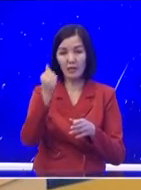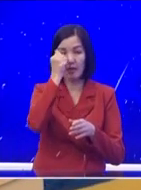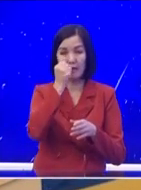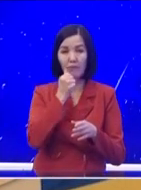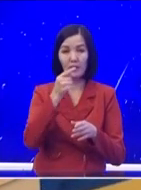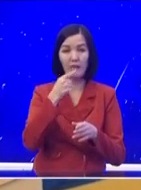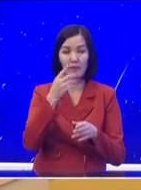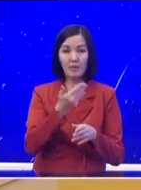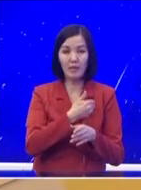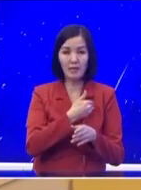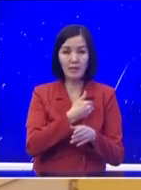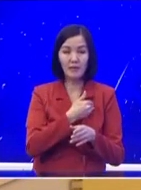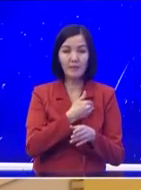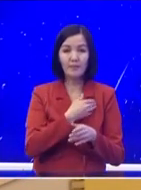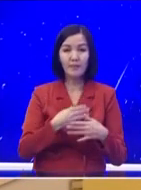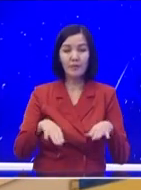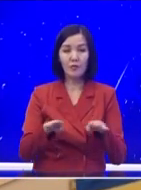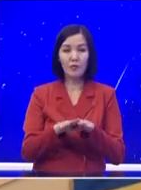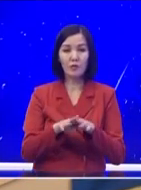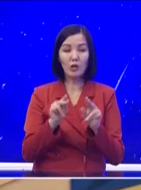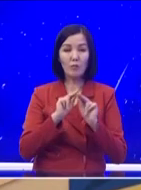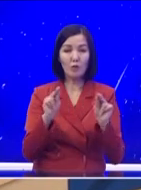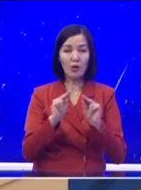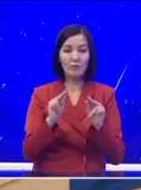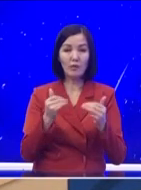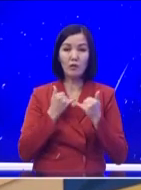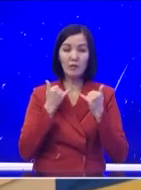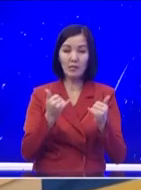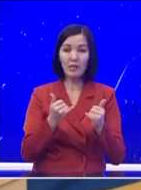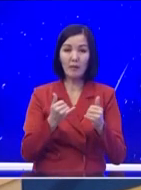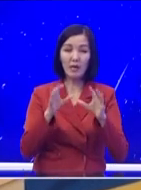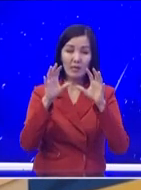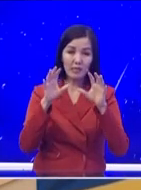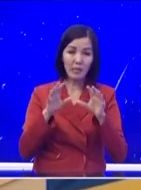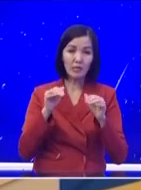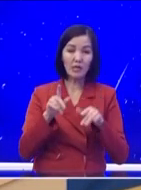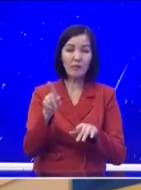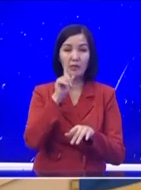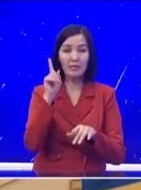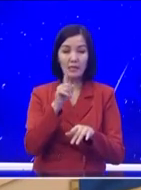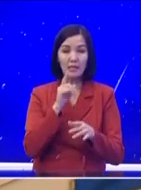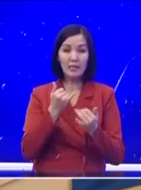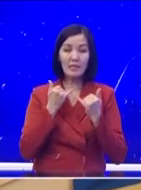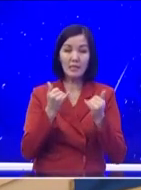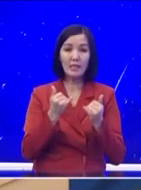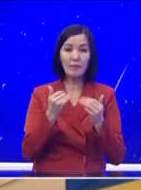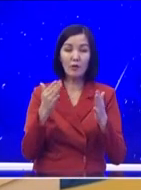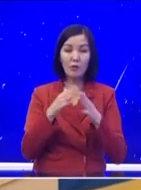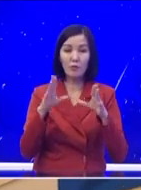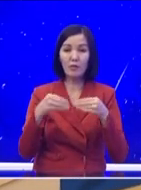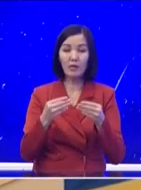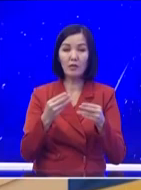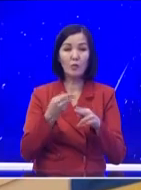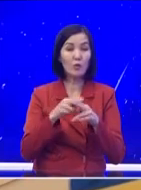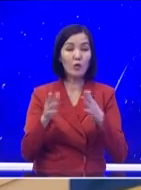алғысымды білдіргім келеді. Осындай мұғалімдердің мәртебесін көтеріп, жас мамандардың, жас мұғалімдердің мәртебесін көтеріп жатқанына